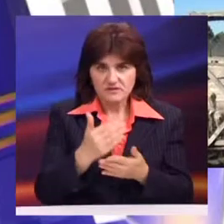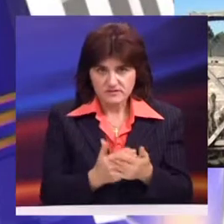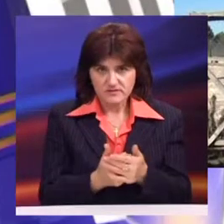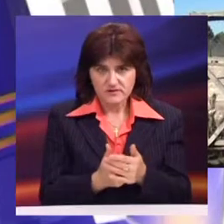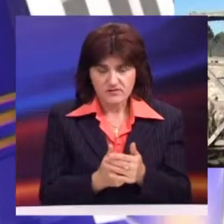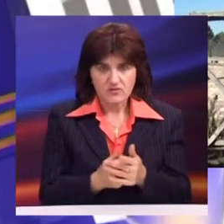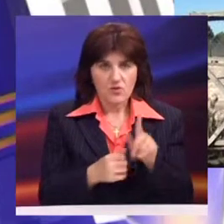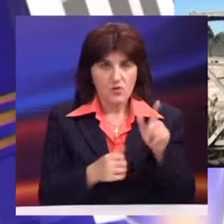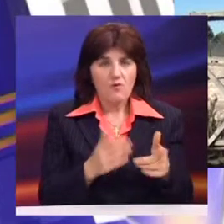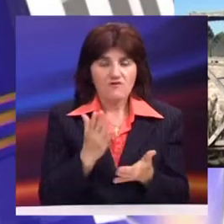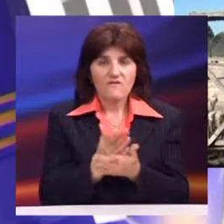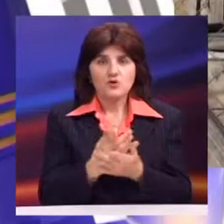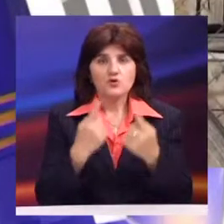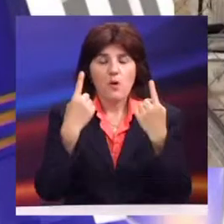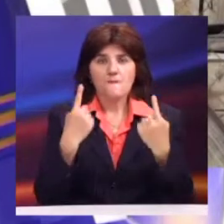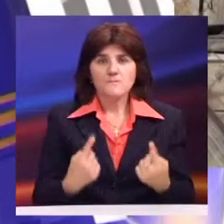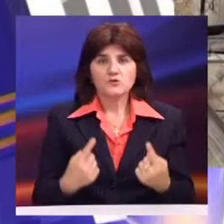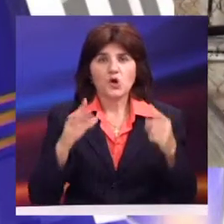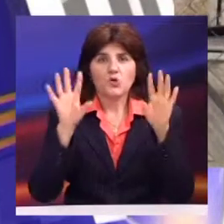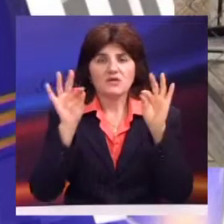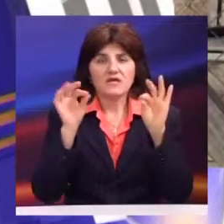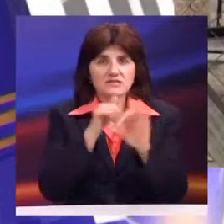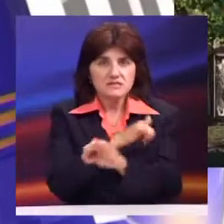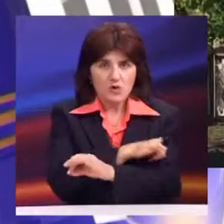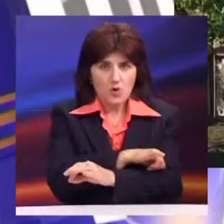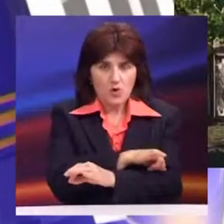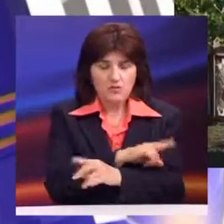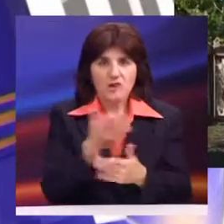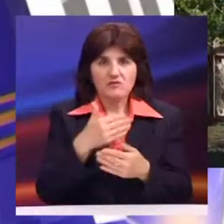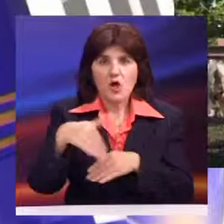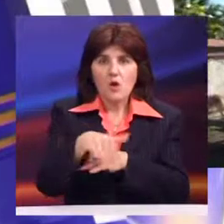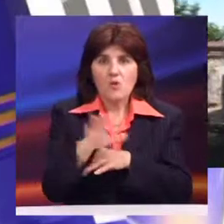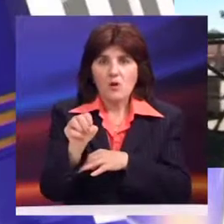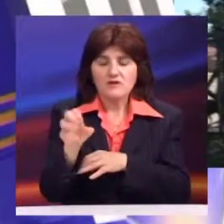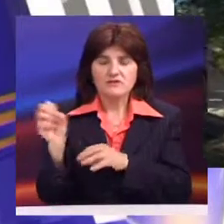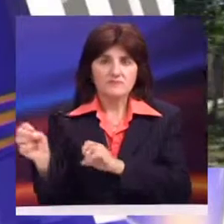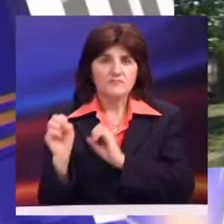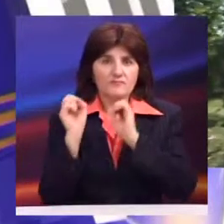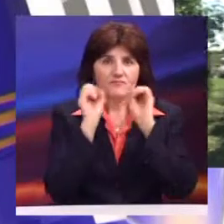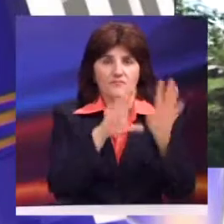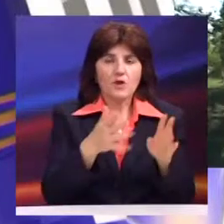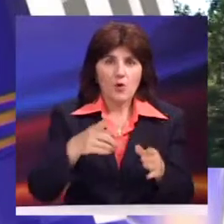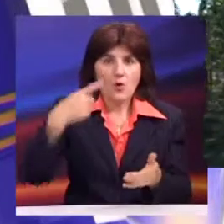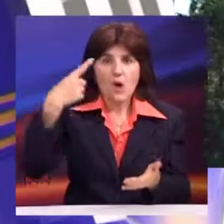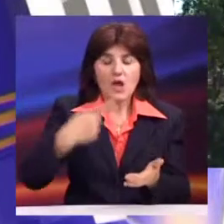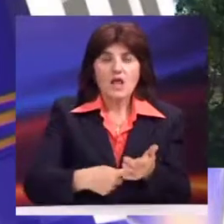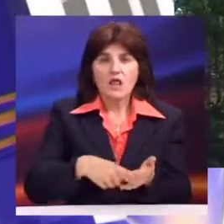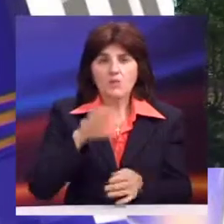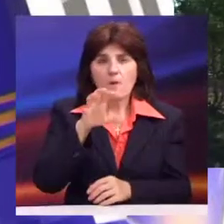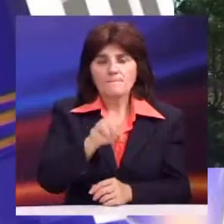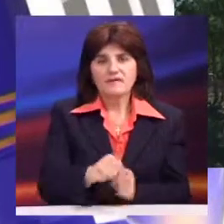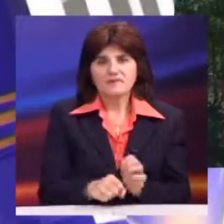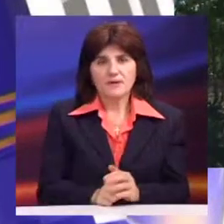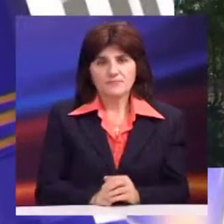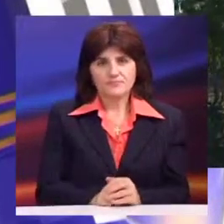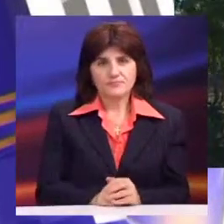pravilniku. Azil Alex postoji 10 godina i u tom vremenskom periodu su sa subotičkih ulica sklonili preko 1000